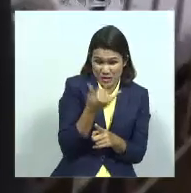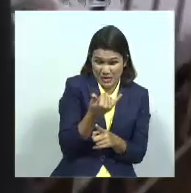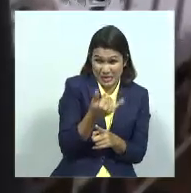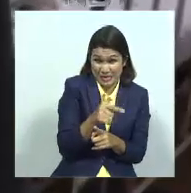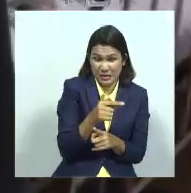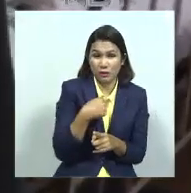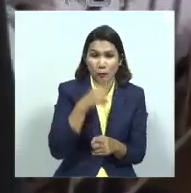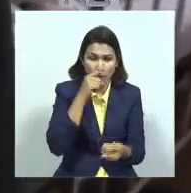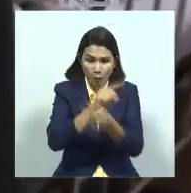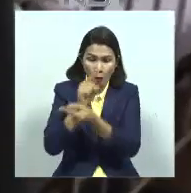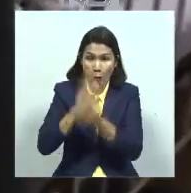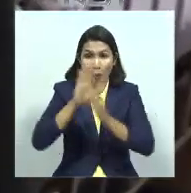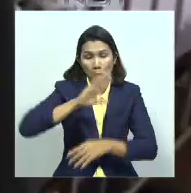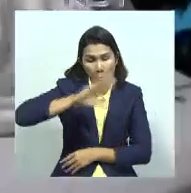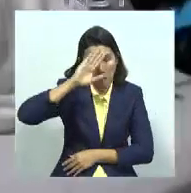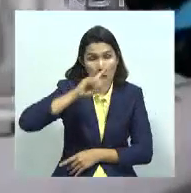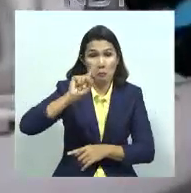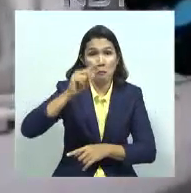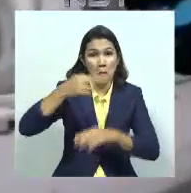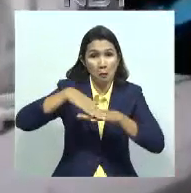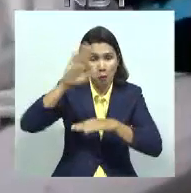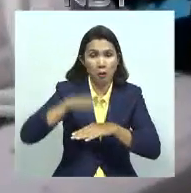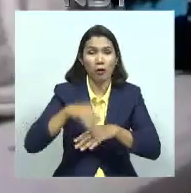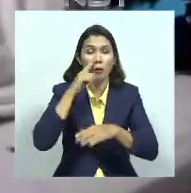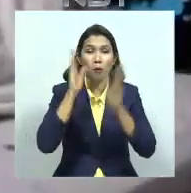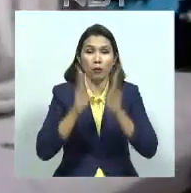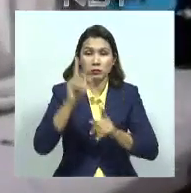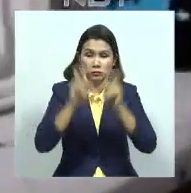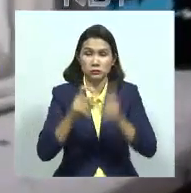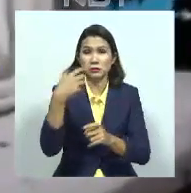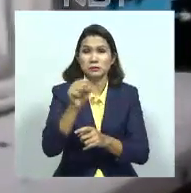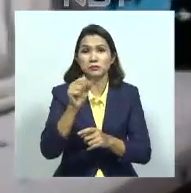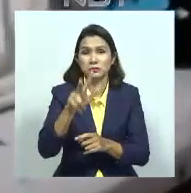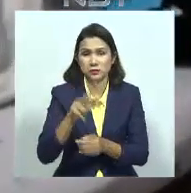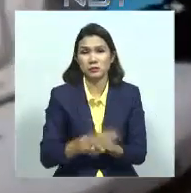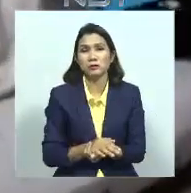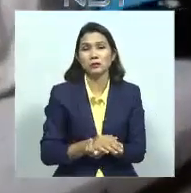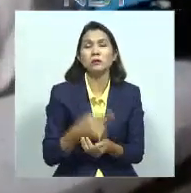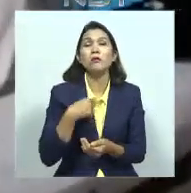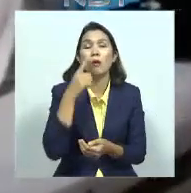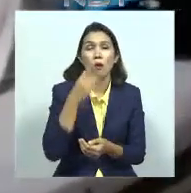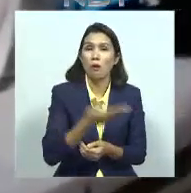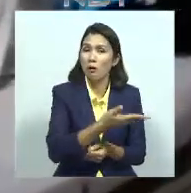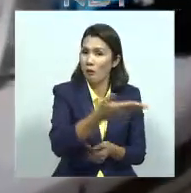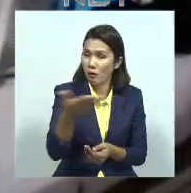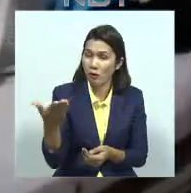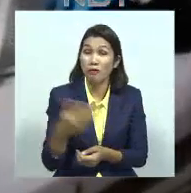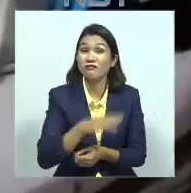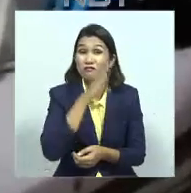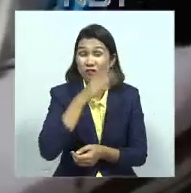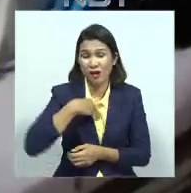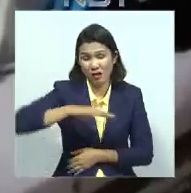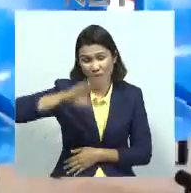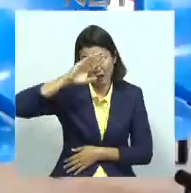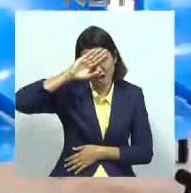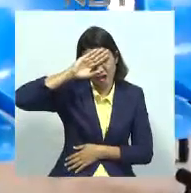ผู้ป่วยกว่า 15,000 คนนะคะเสียชีวิตไป13คนด้วยกันจึงขอแนะนำประชาชนค่ะหากเป็นไข้สู